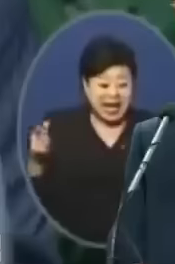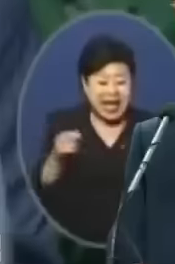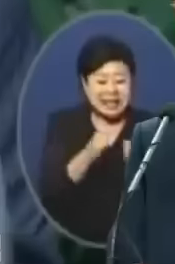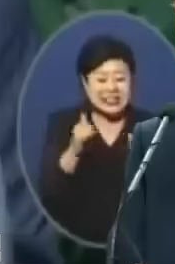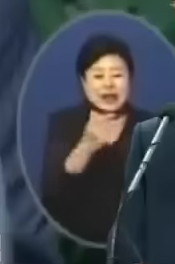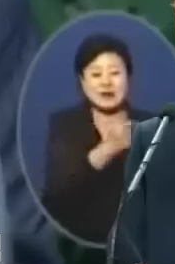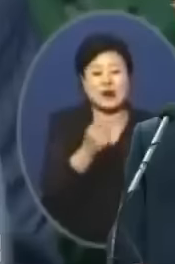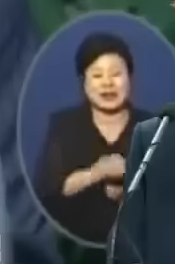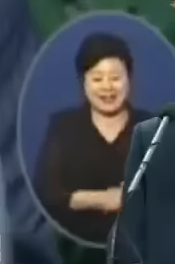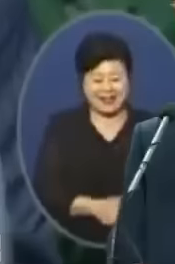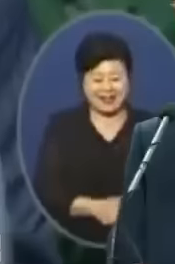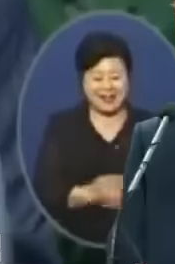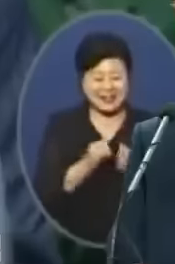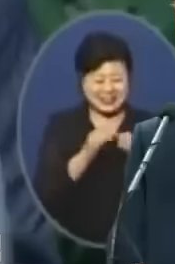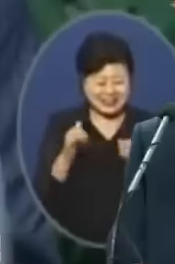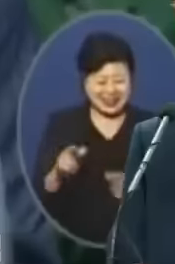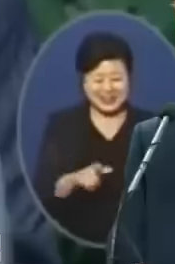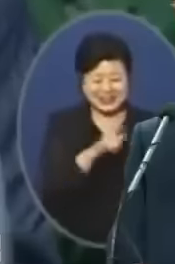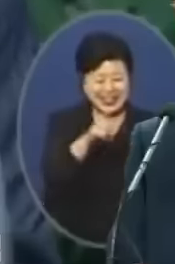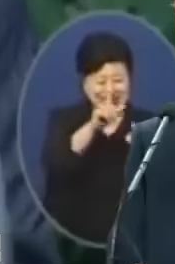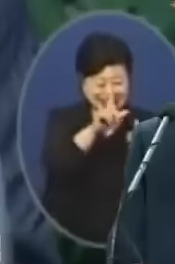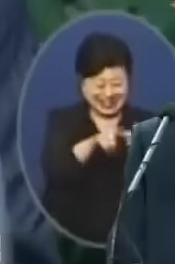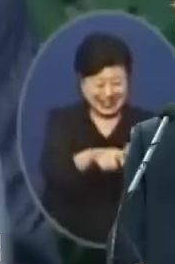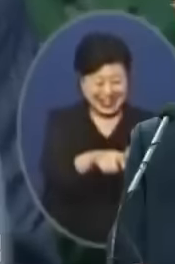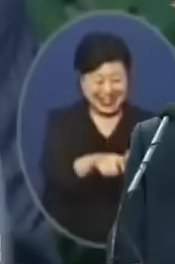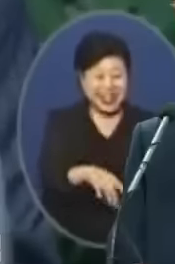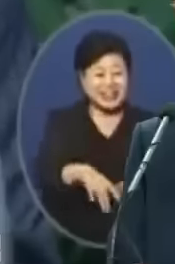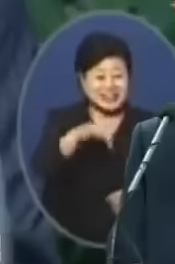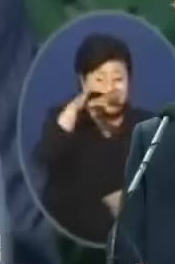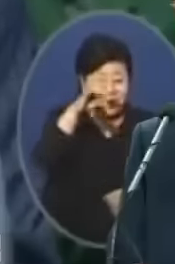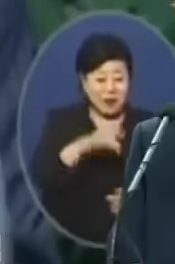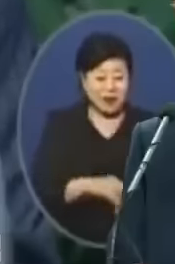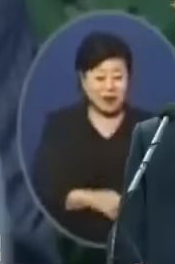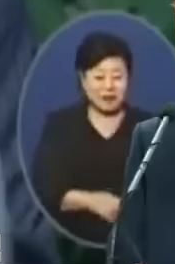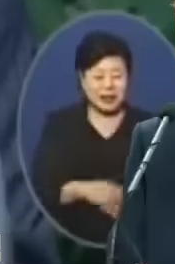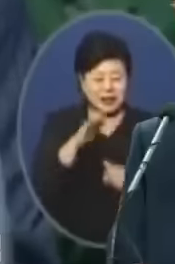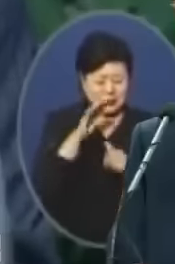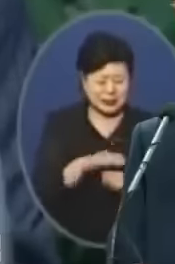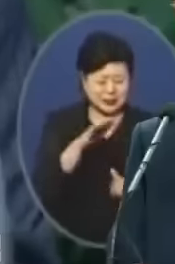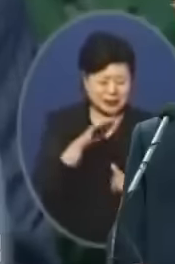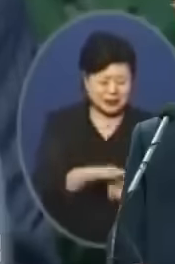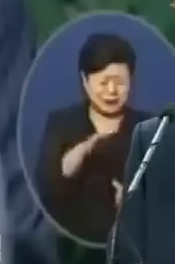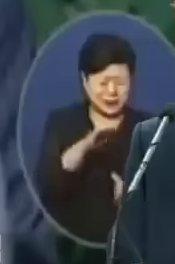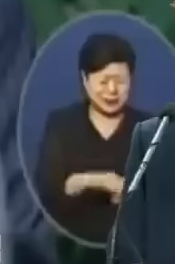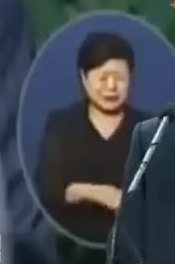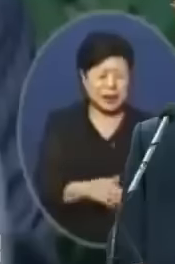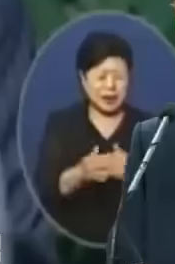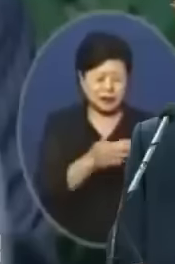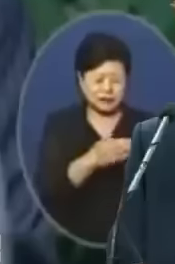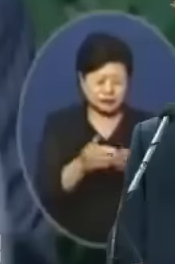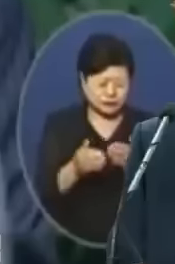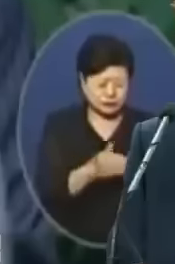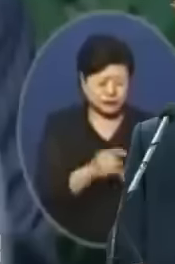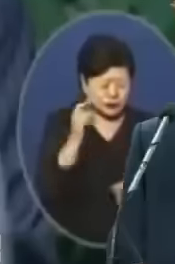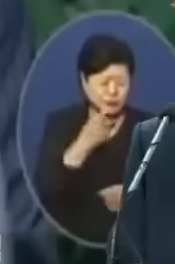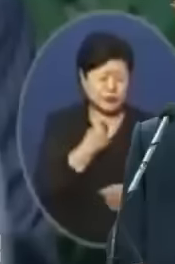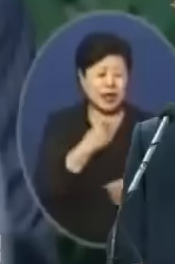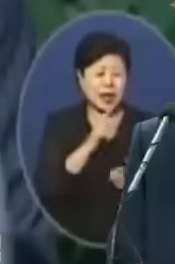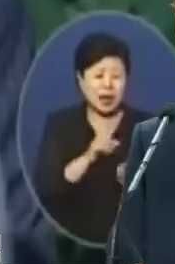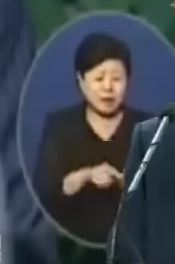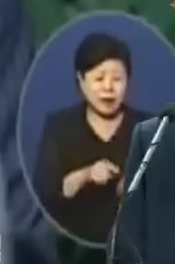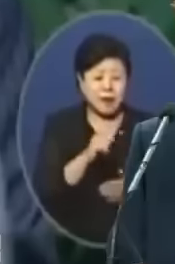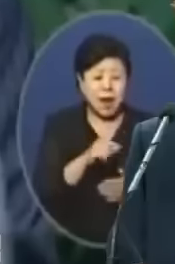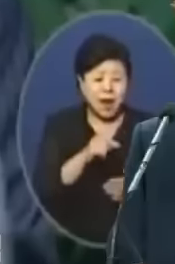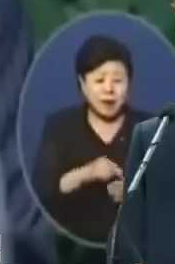사람이 그렇습니다. 인생에 살면서 초년에 실패를 여러 번 계속하고 어려움을 당하면